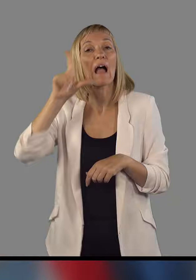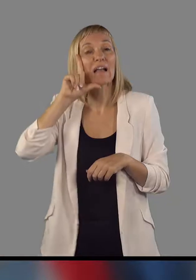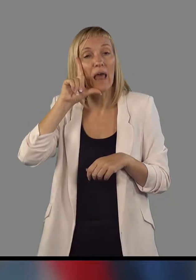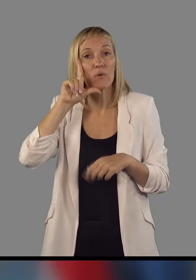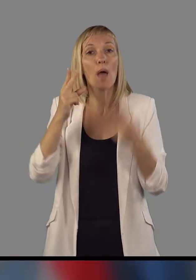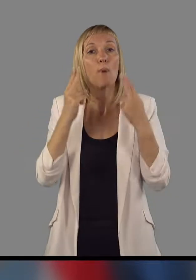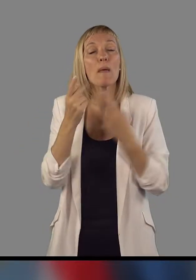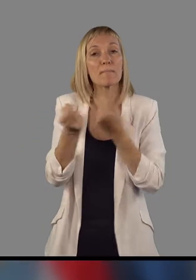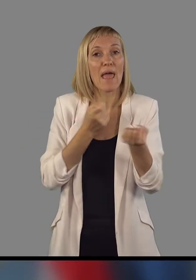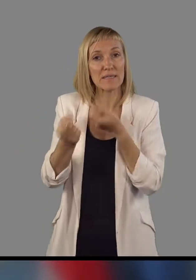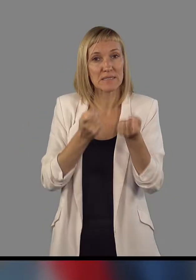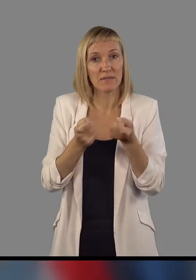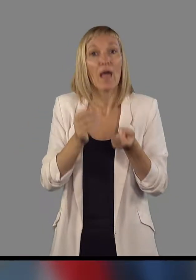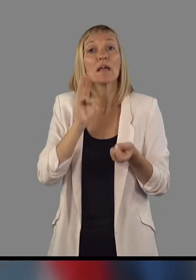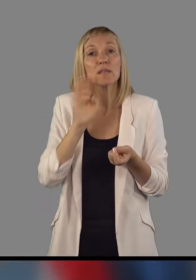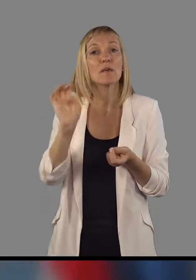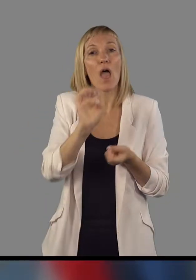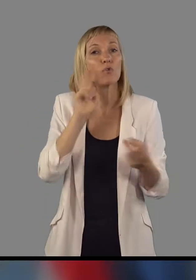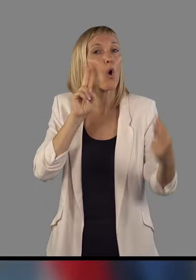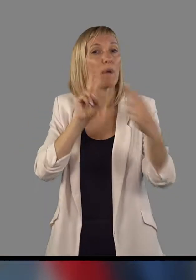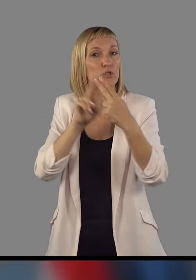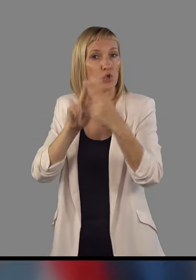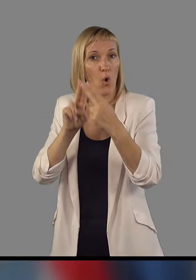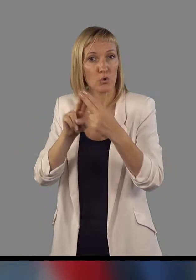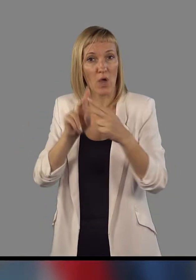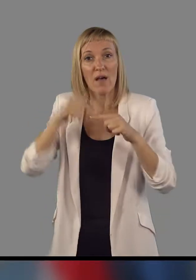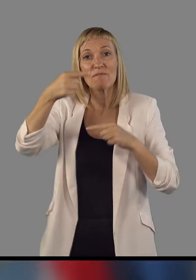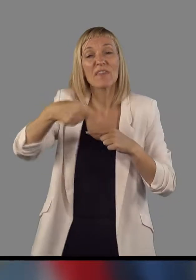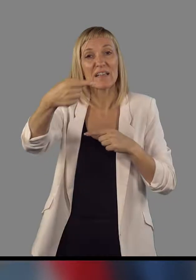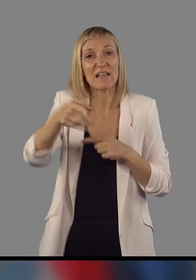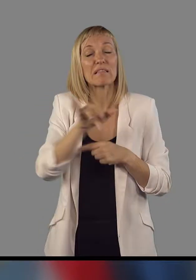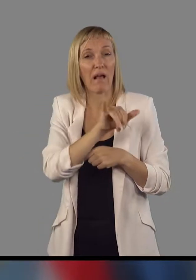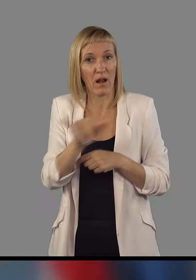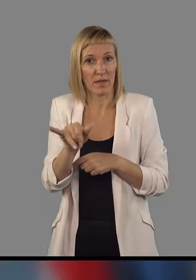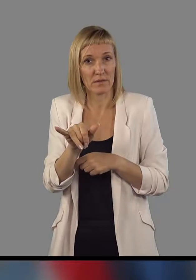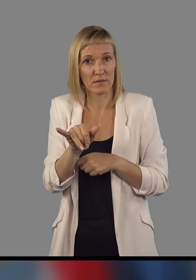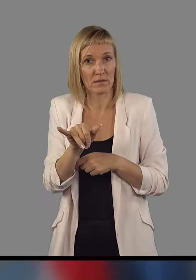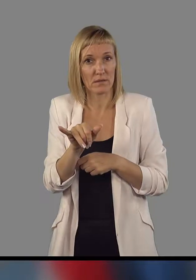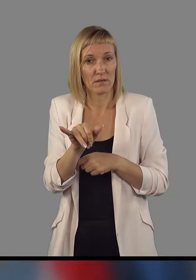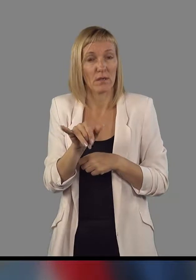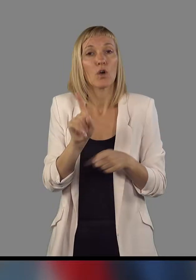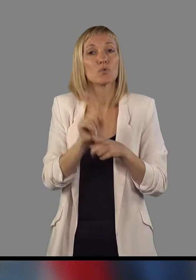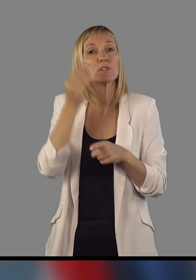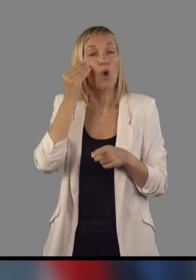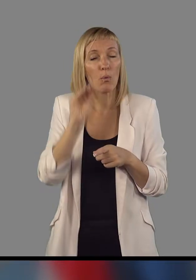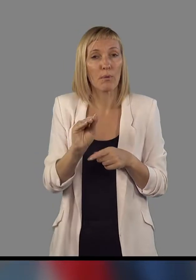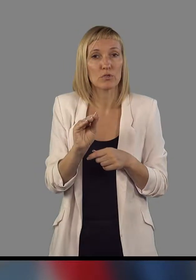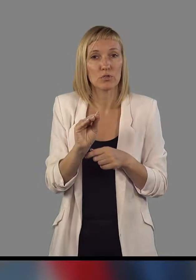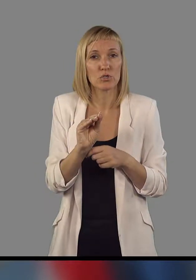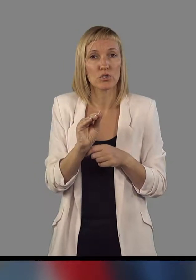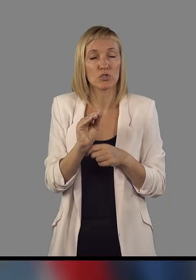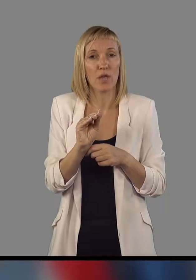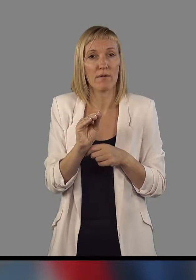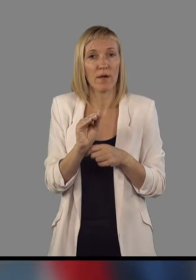upoštevajo ključne izzive, s katerimi se Evropa sooča in se bo soočala v naslednjih letih. Upošteva strateško agendo, ki je